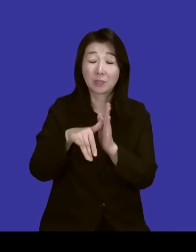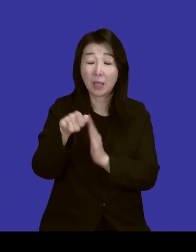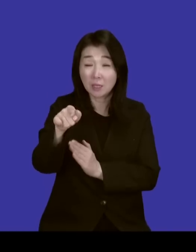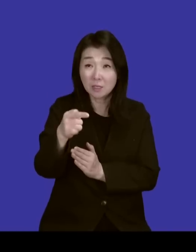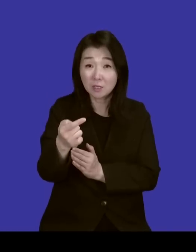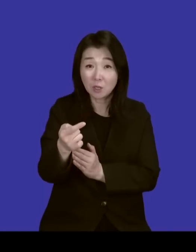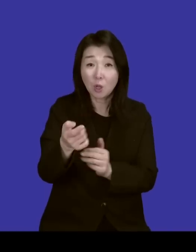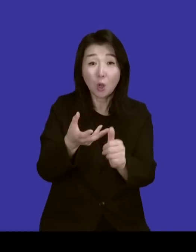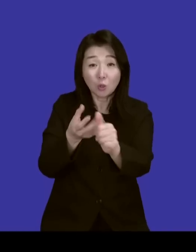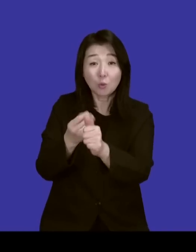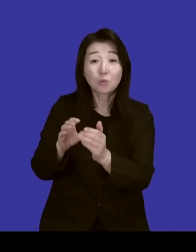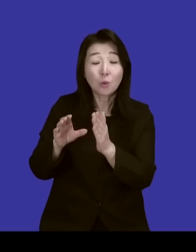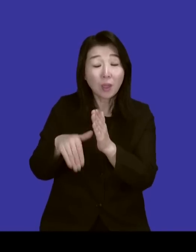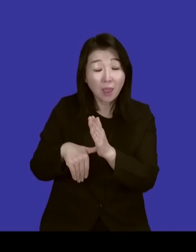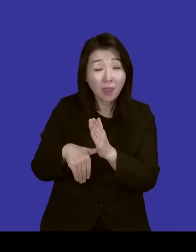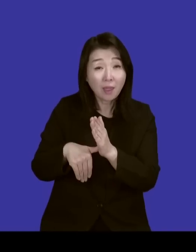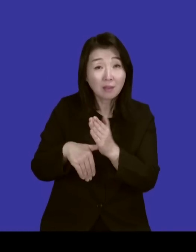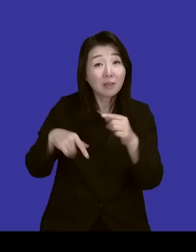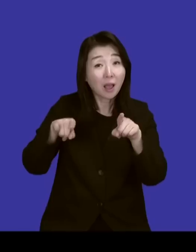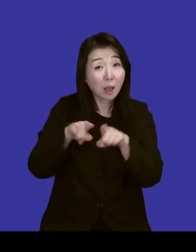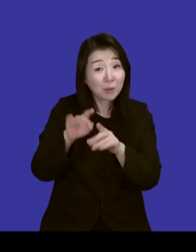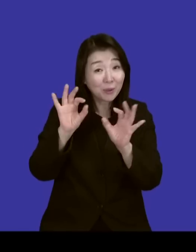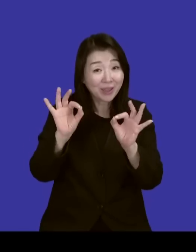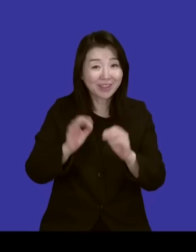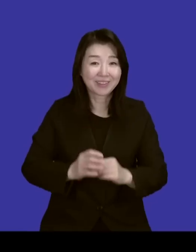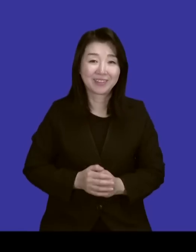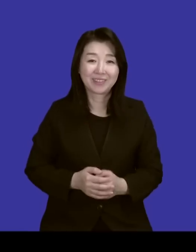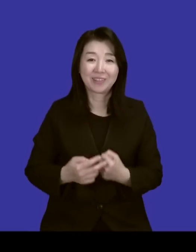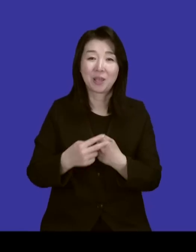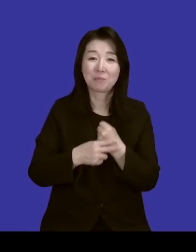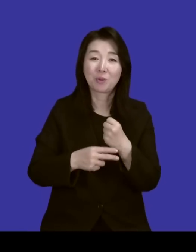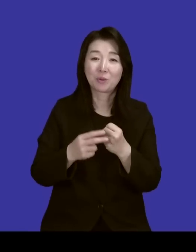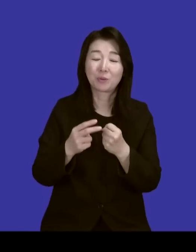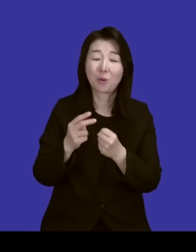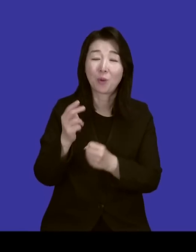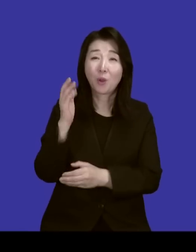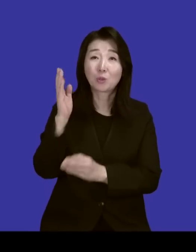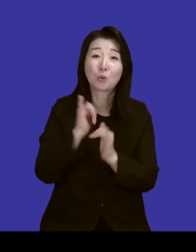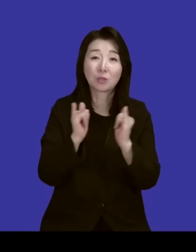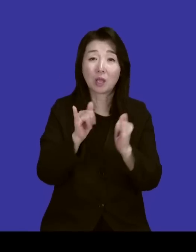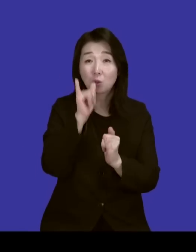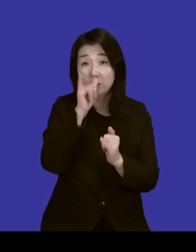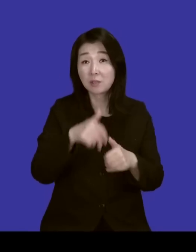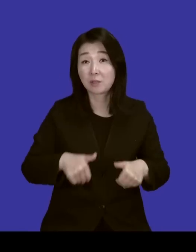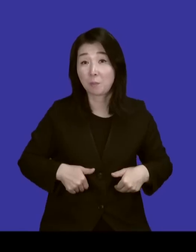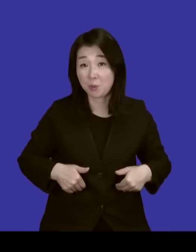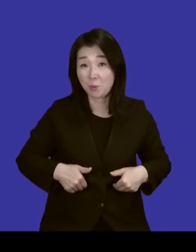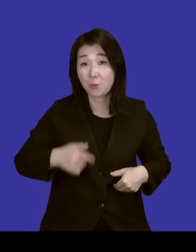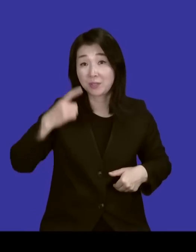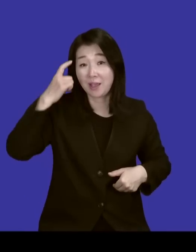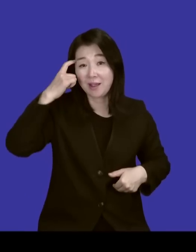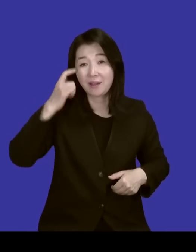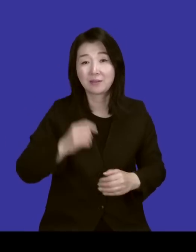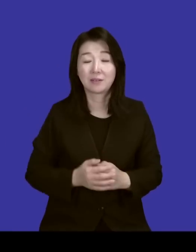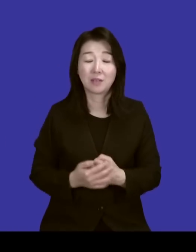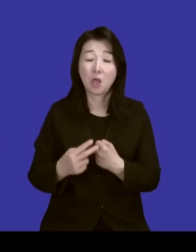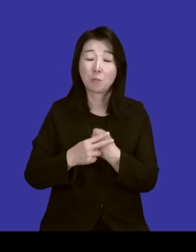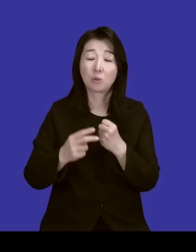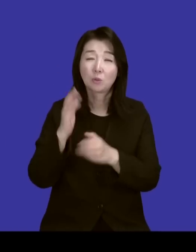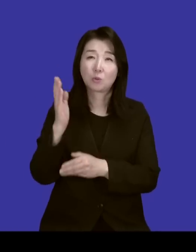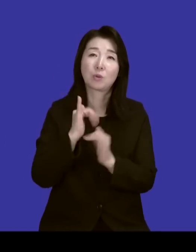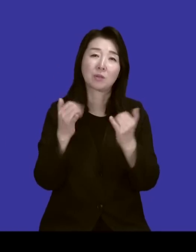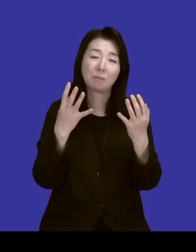와서 평신도 좀. 저는 평신도 설교자도 있어야 된다고 생각하거든요. 예. 평신도 설교자가 많이 있어야